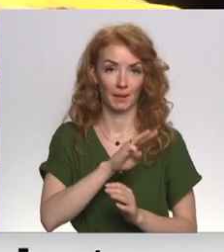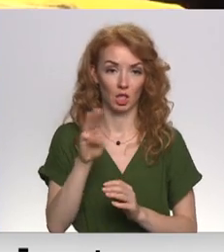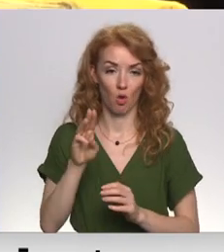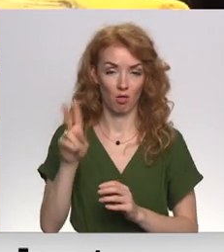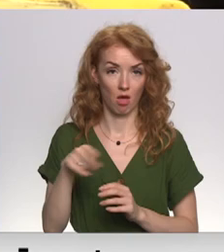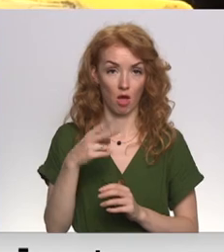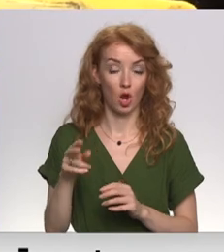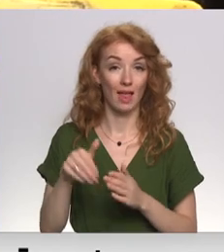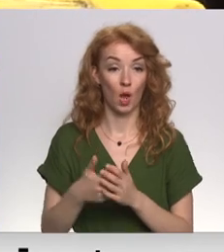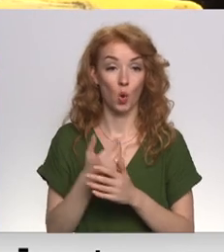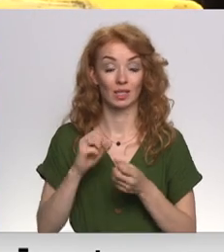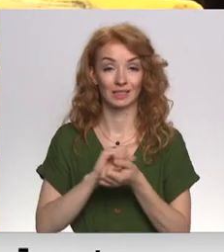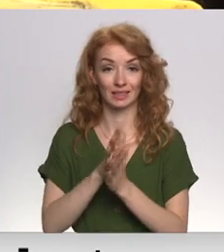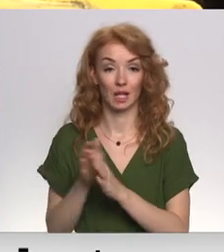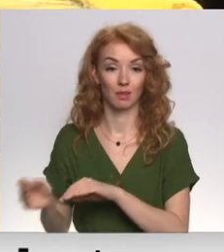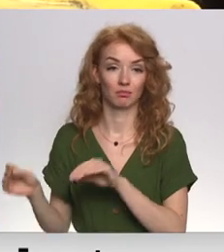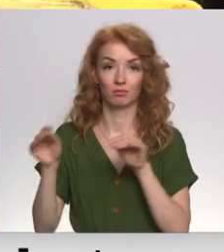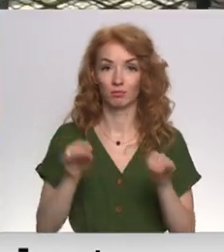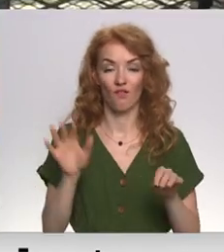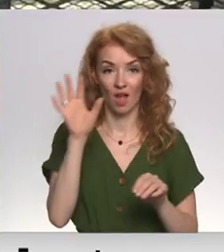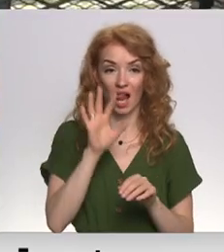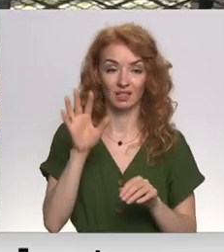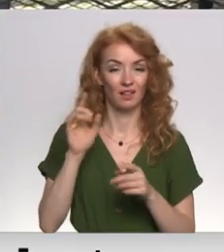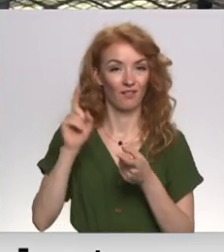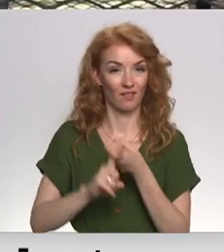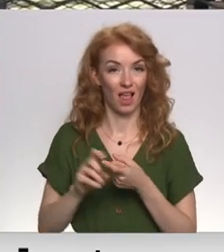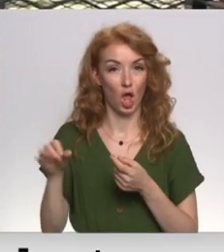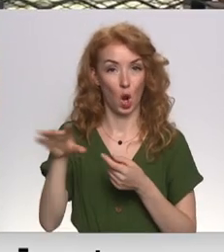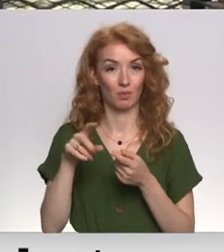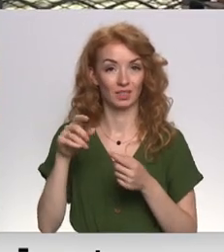Jaunās sistēmas ieviešana valstī, saskaņā ar Eiropas Savienības